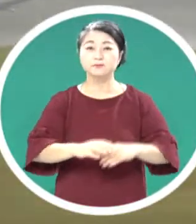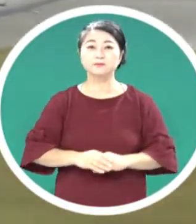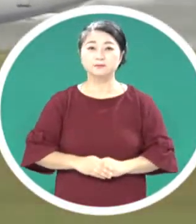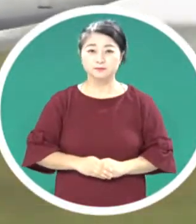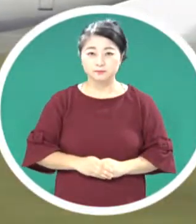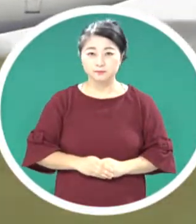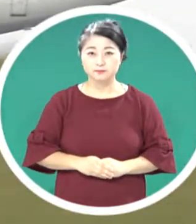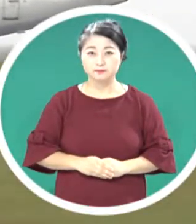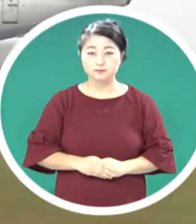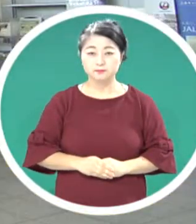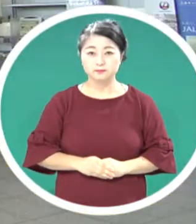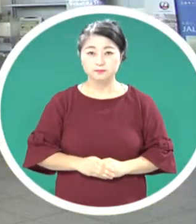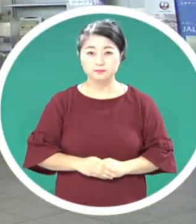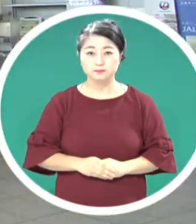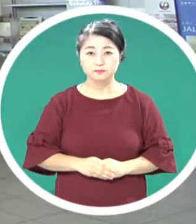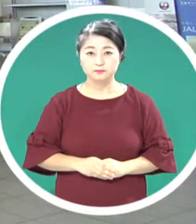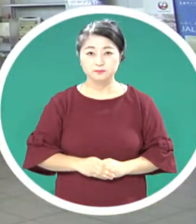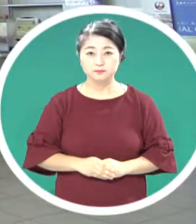んだ。